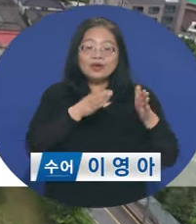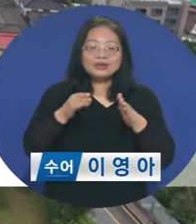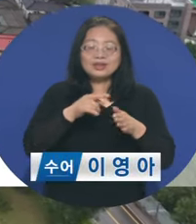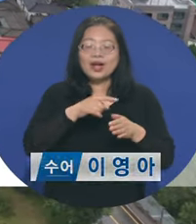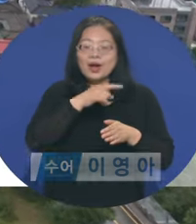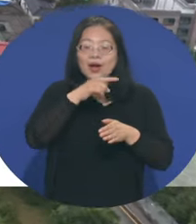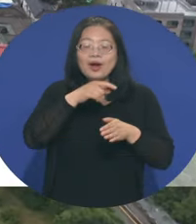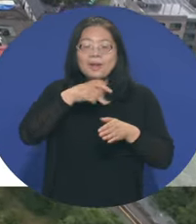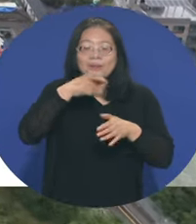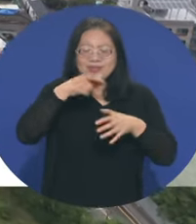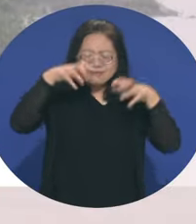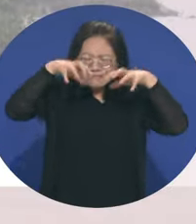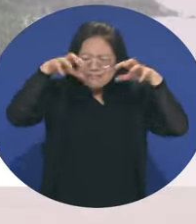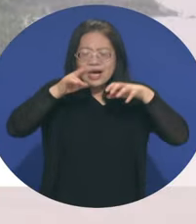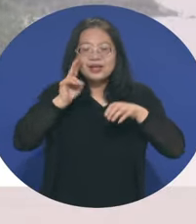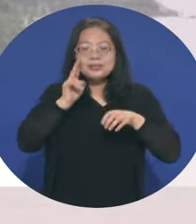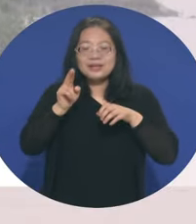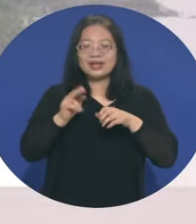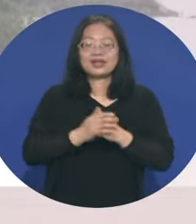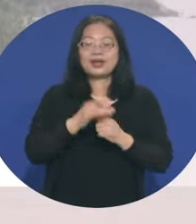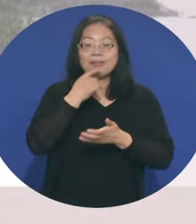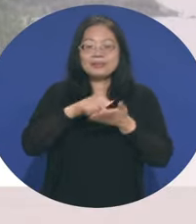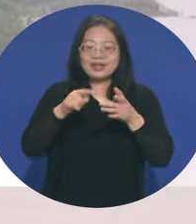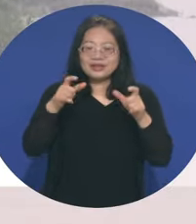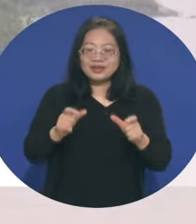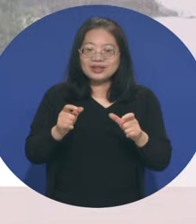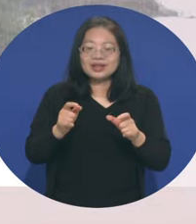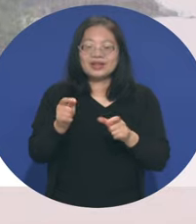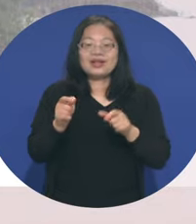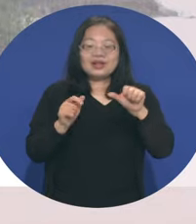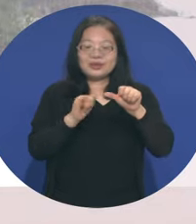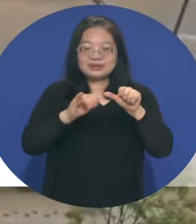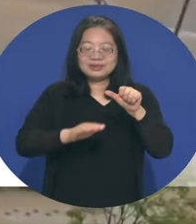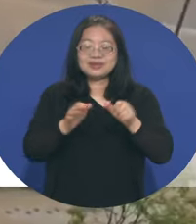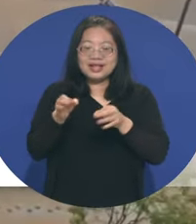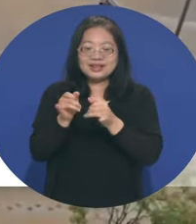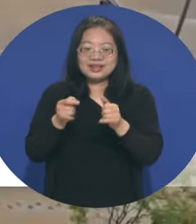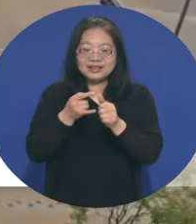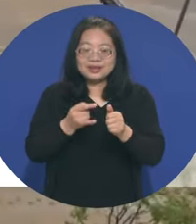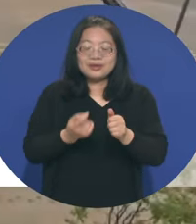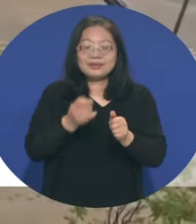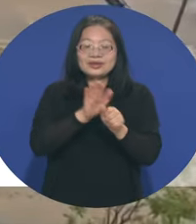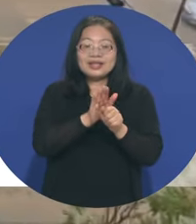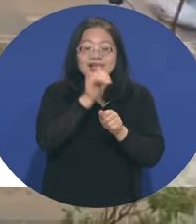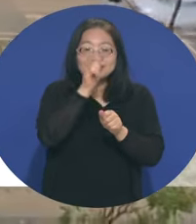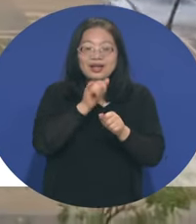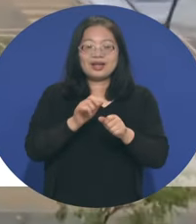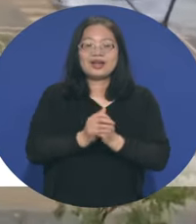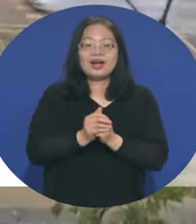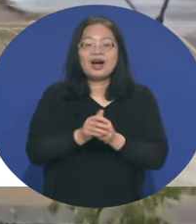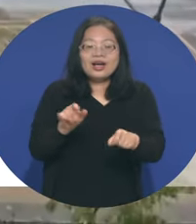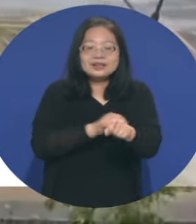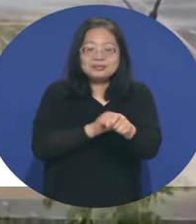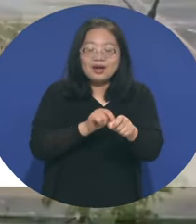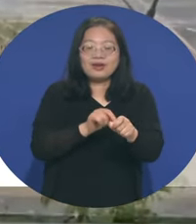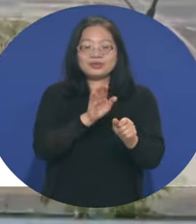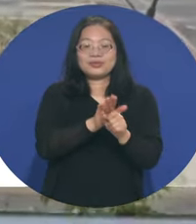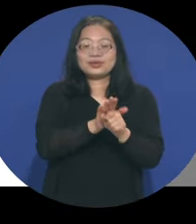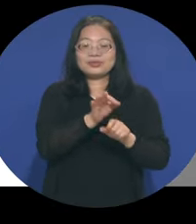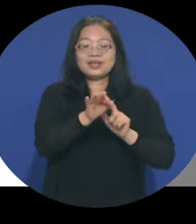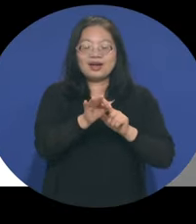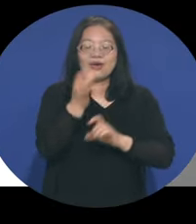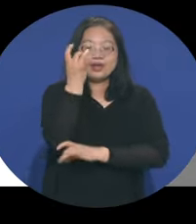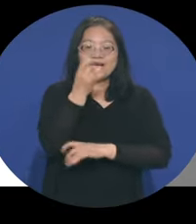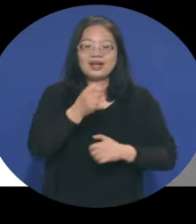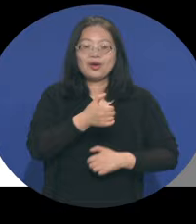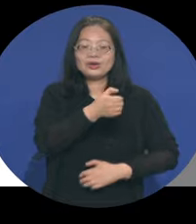경기도는 최근 집중호우로 인한 피해 기업과 소상공인의 신속한 지원을 위해 재해 피해 기업 특별 경영자금의 지원 규모를 당초